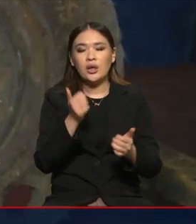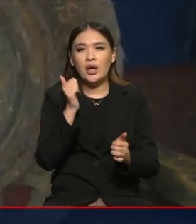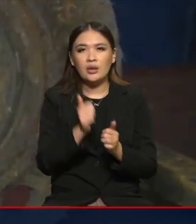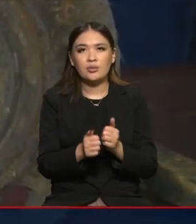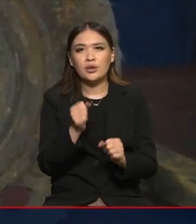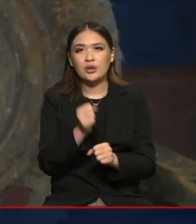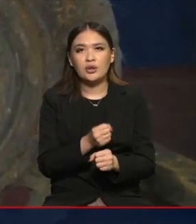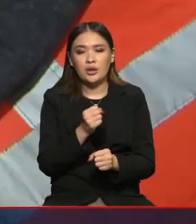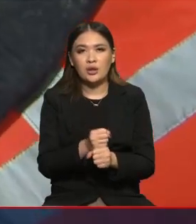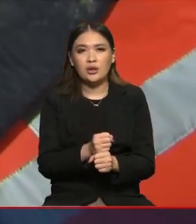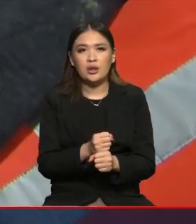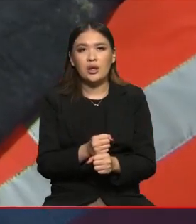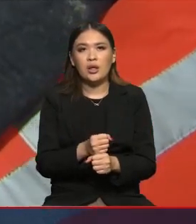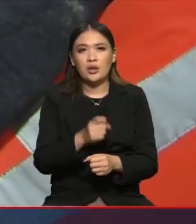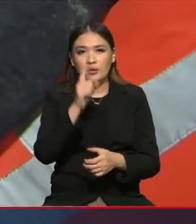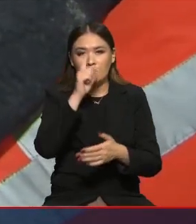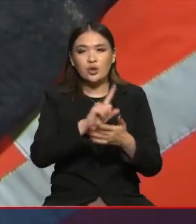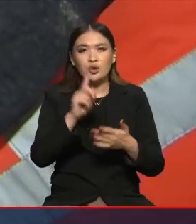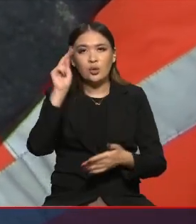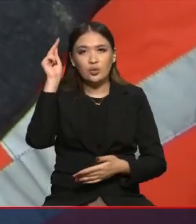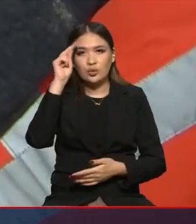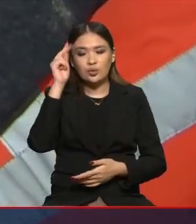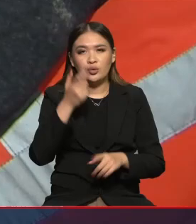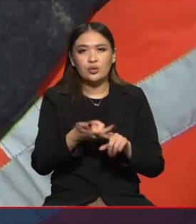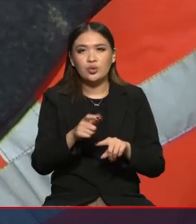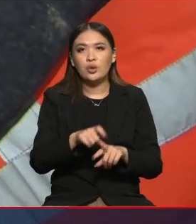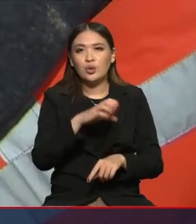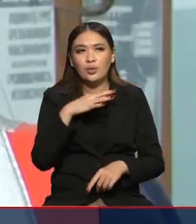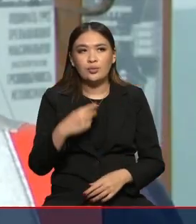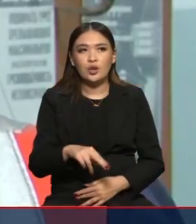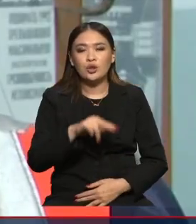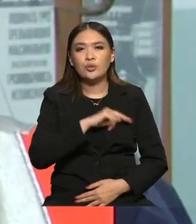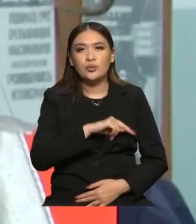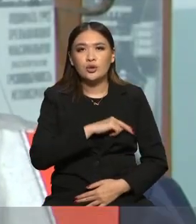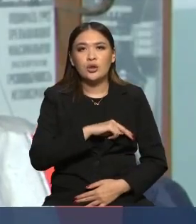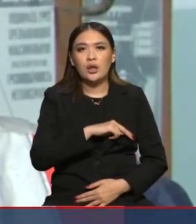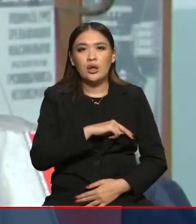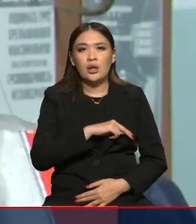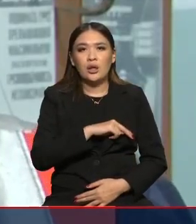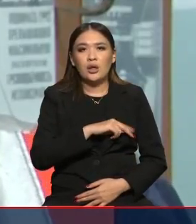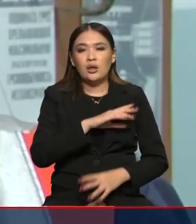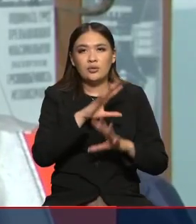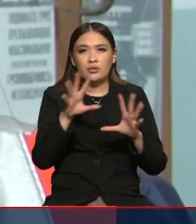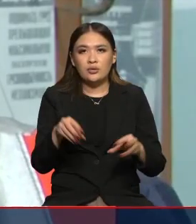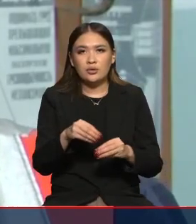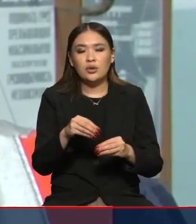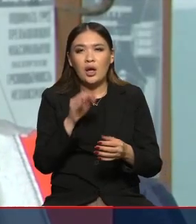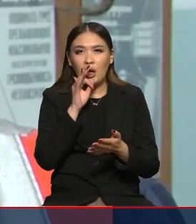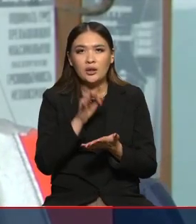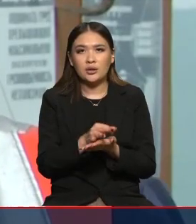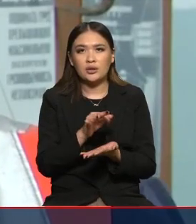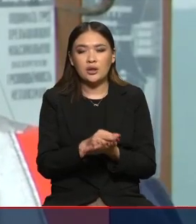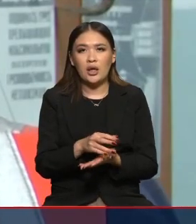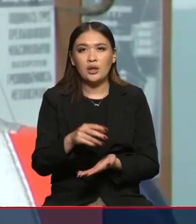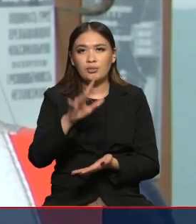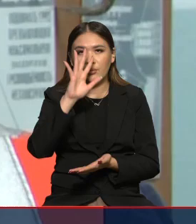ісін үлгі тұтады, себебі үйренеріміз көп дейді. Жұмысына оқыпты, біз сол кісіден үйренгенбіз бәрін. Кегенімізді 5